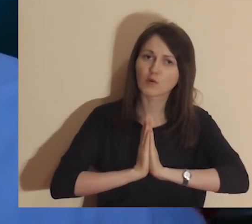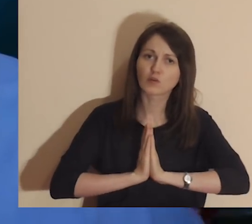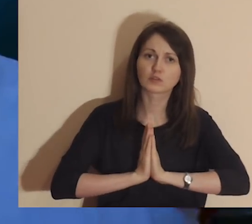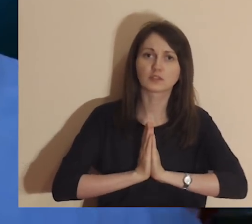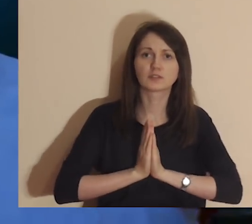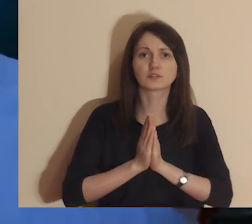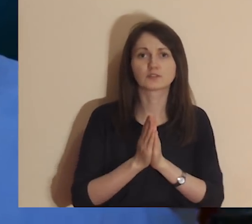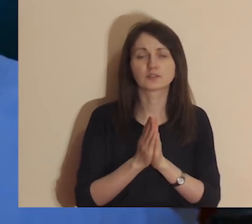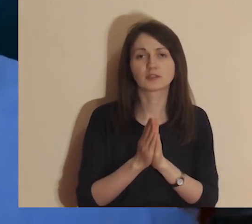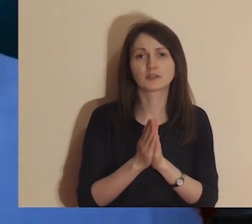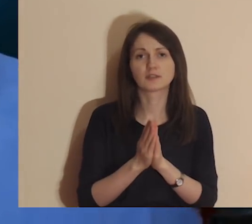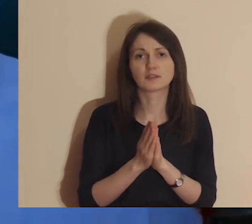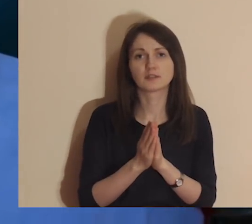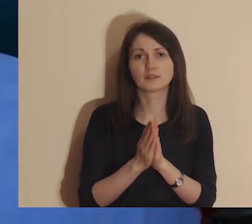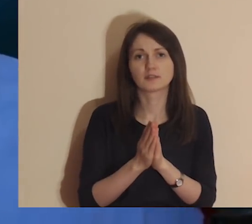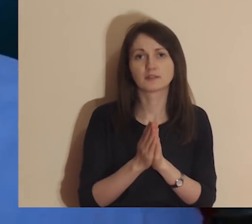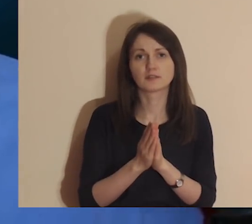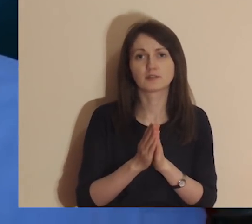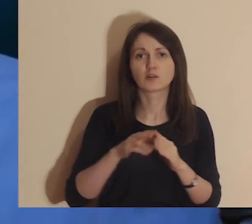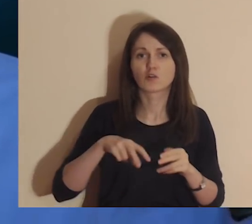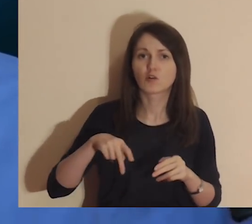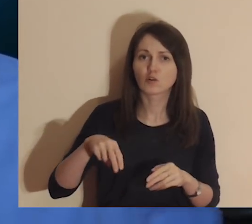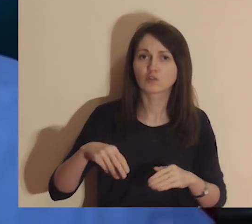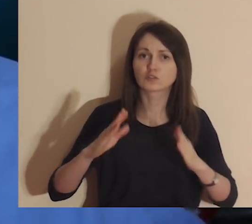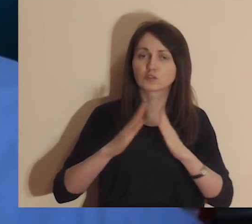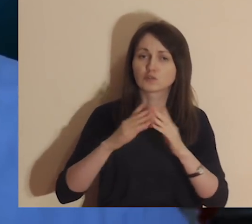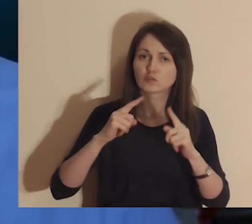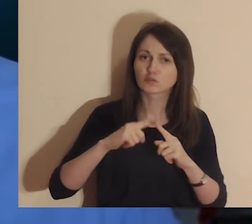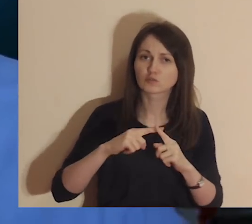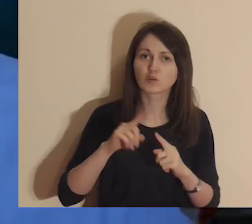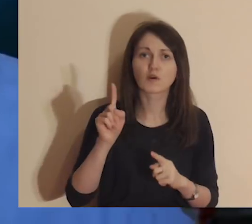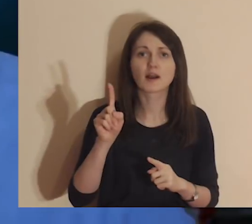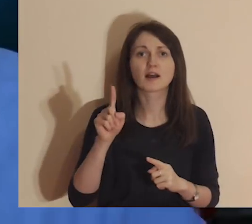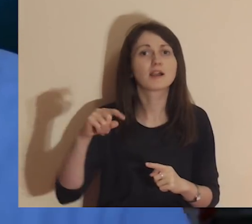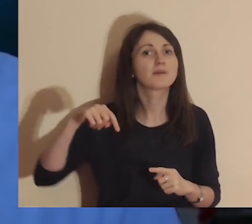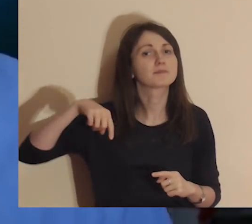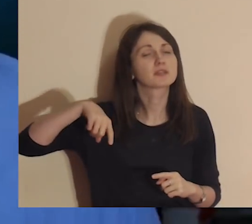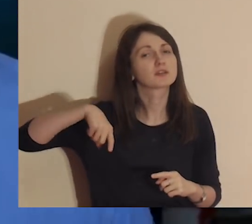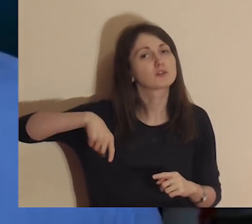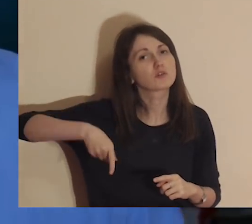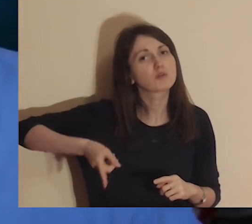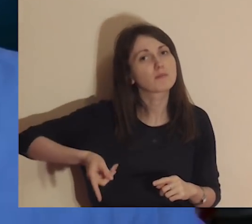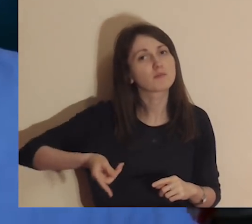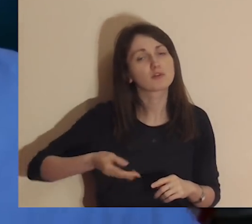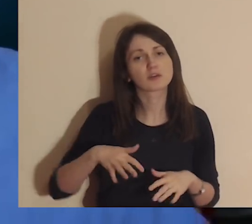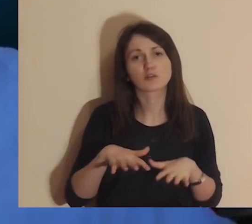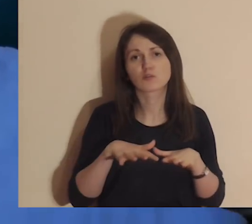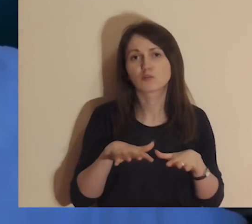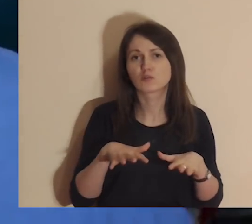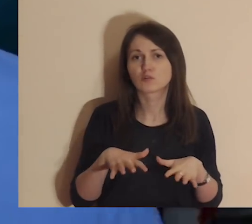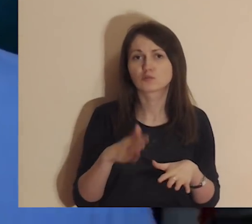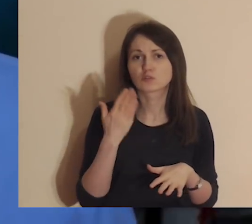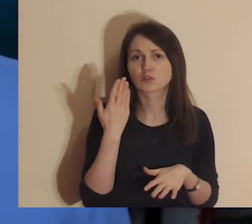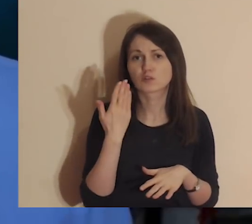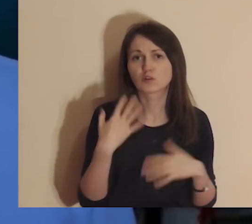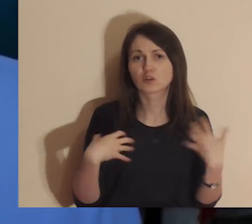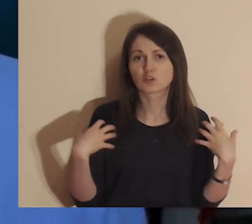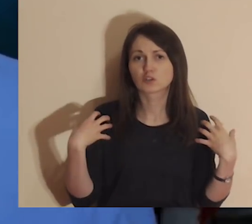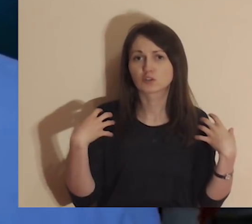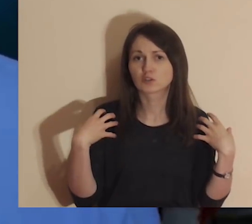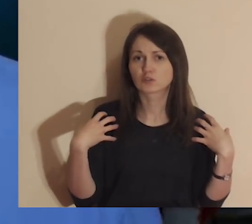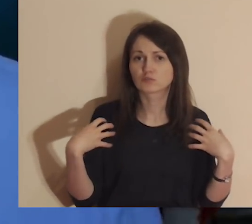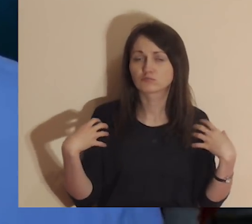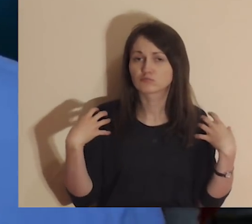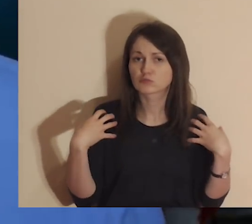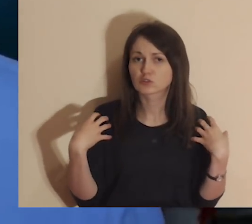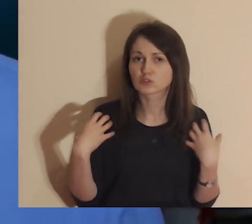różne akcje religijne, ale to mi nie daje takiego głębokiego życia, to mi nie daje wolności, tylko jest jakiś rodzaj w tym